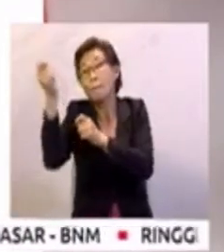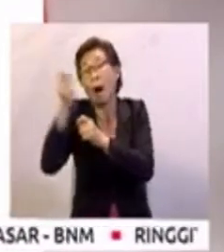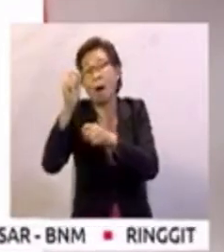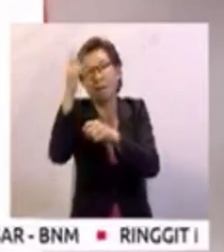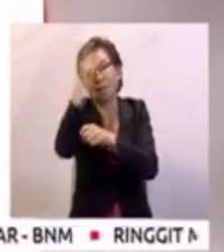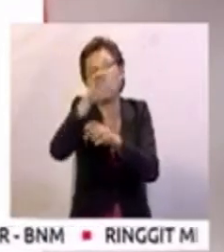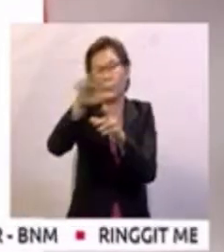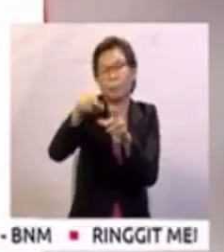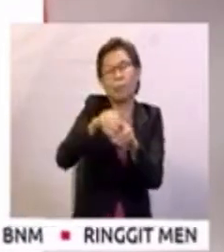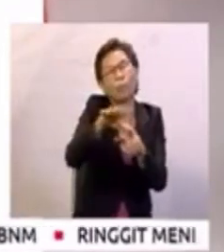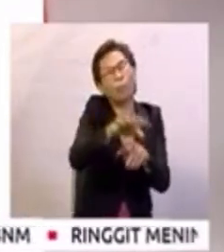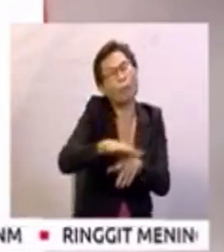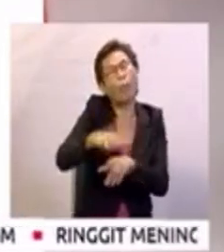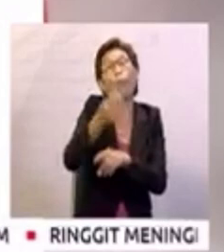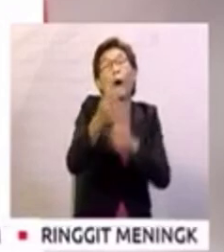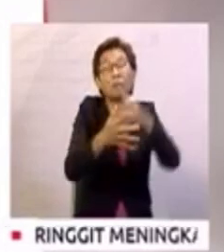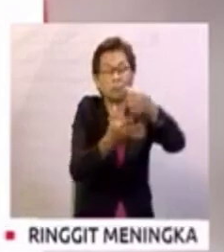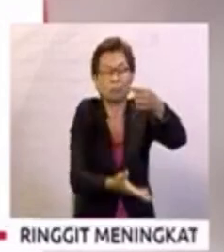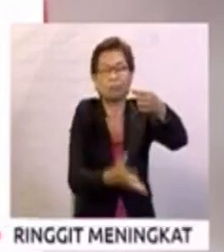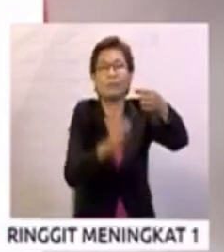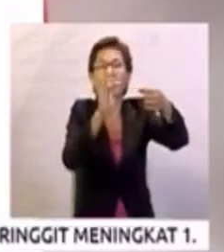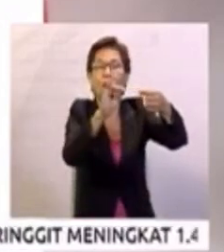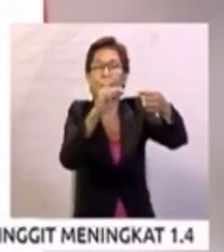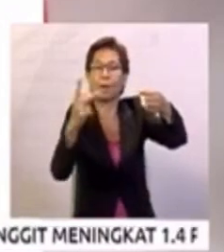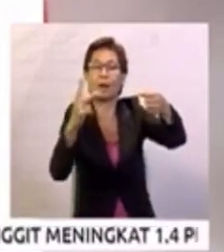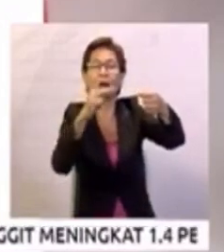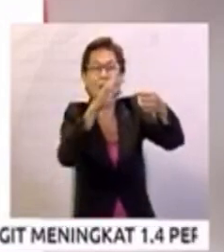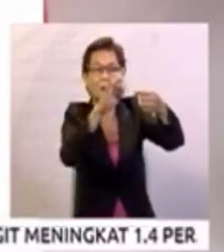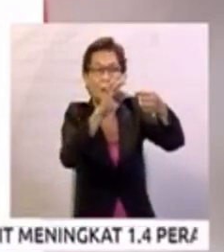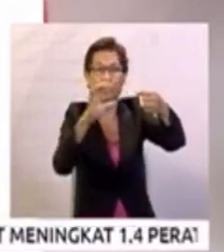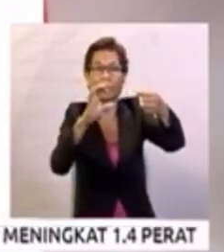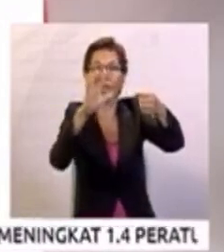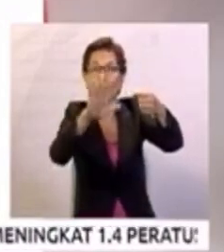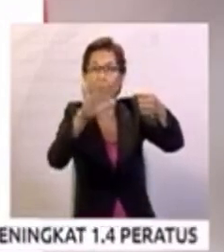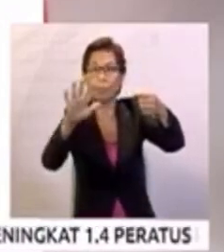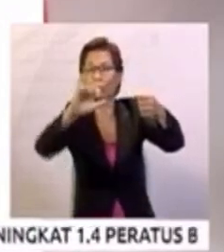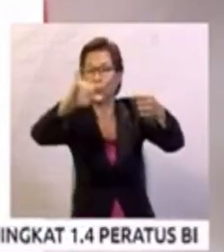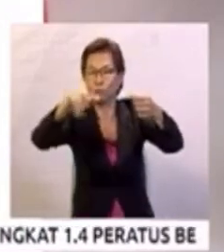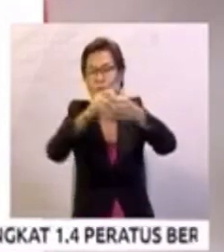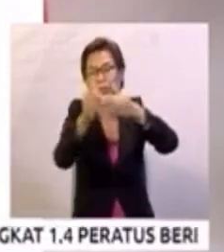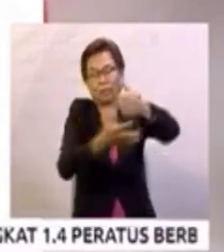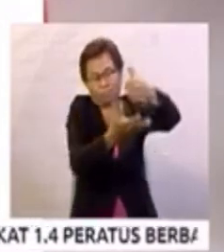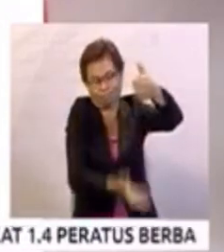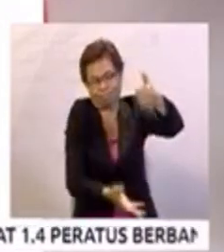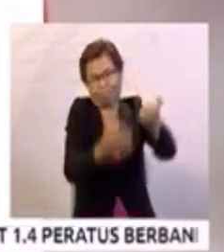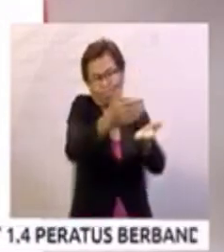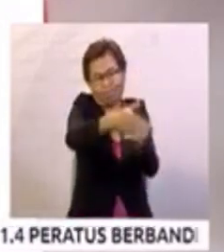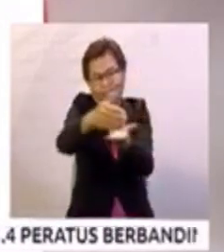melibatkan anggaran peruntukan kewangan sebanyak RM855 juta.